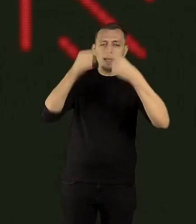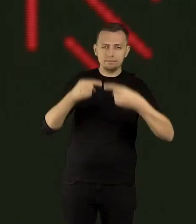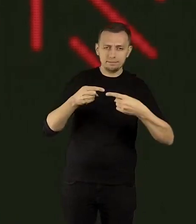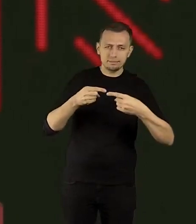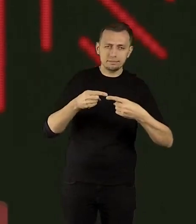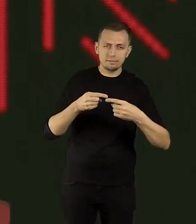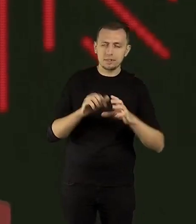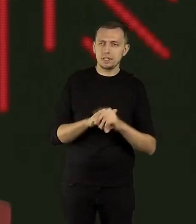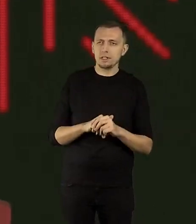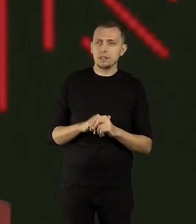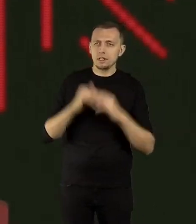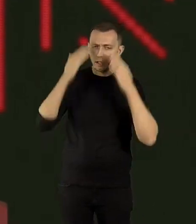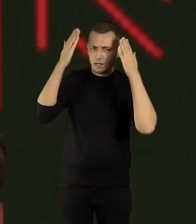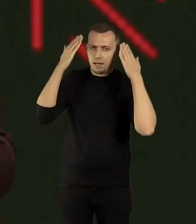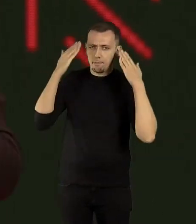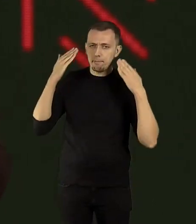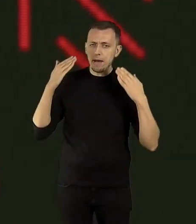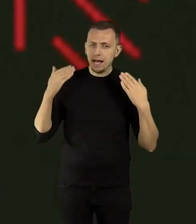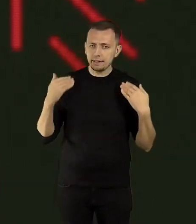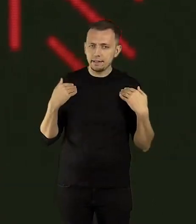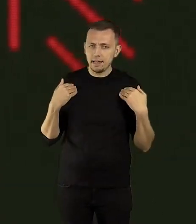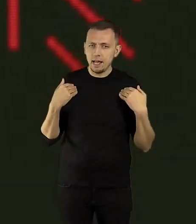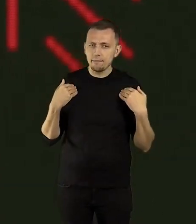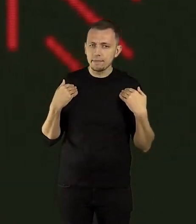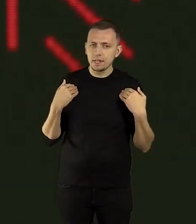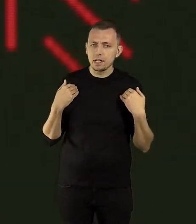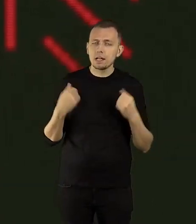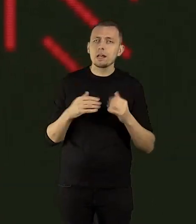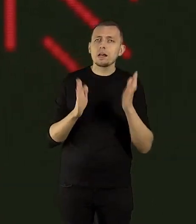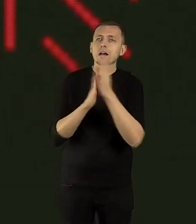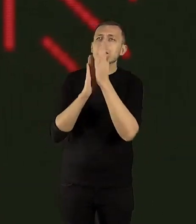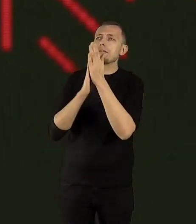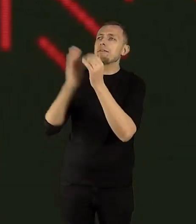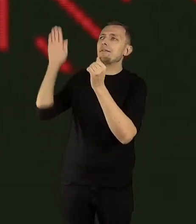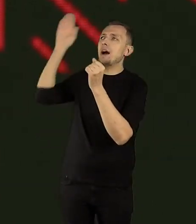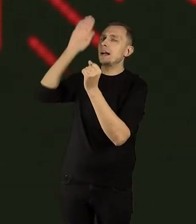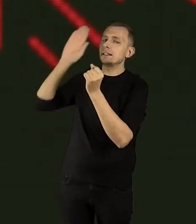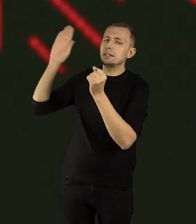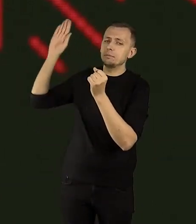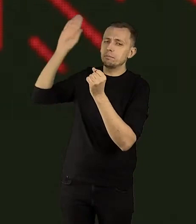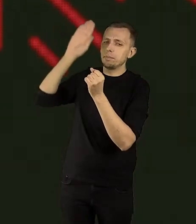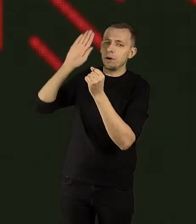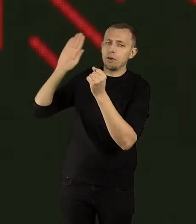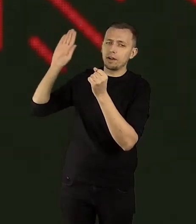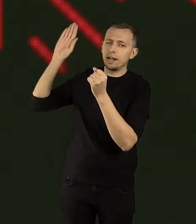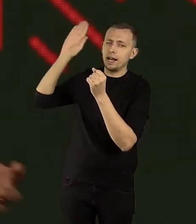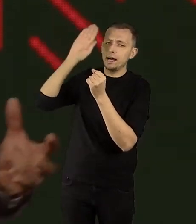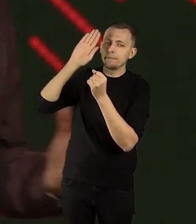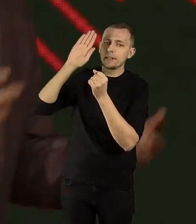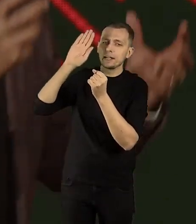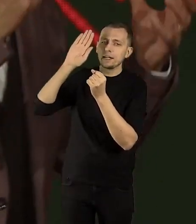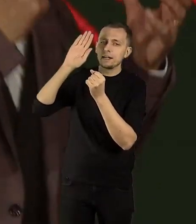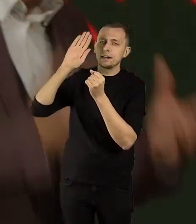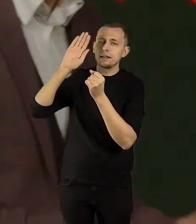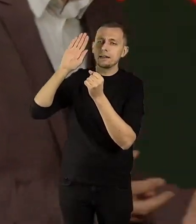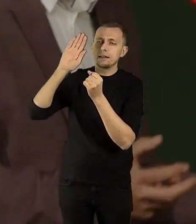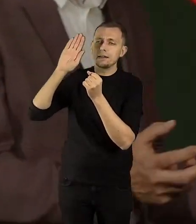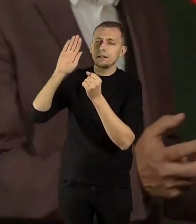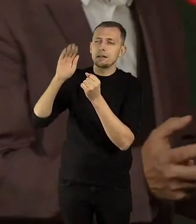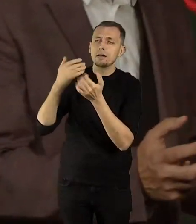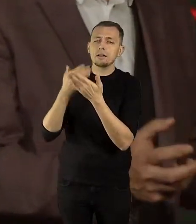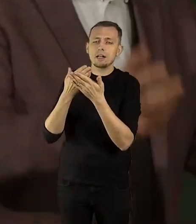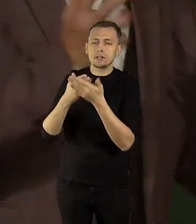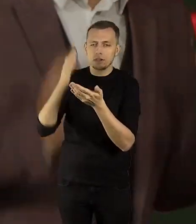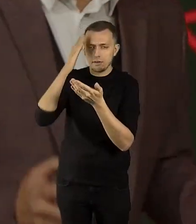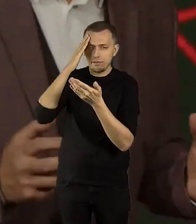znika z pola widzenia. Chwali Boga za wpływ przyjścia Chrystusa na świat. Zapamiętajmy